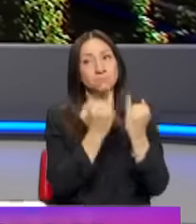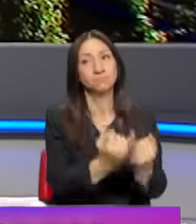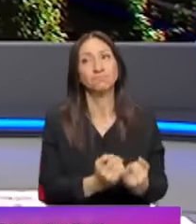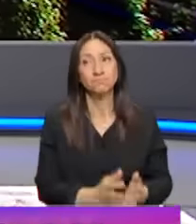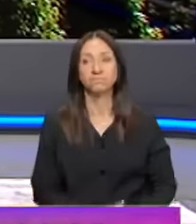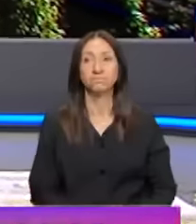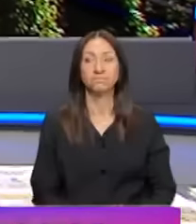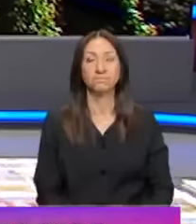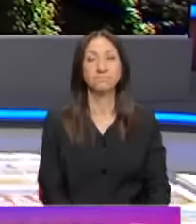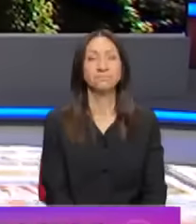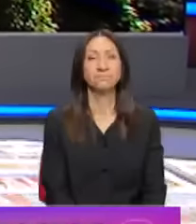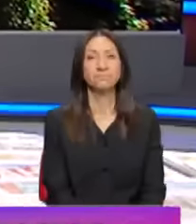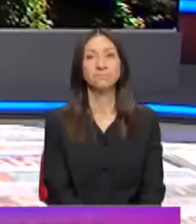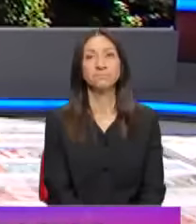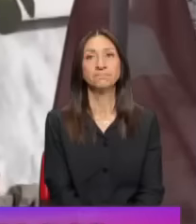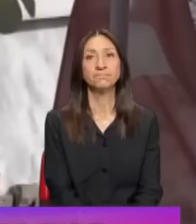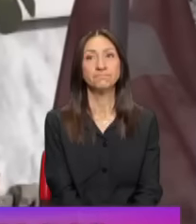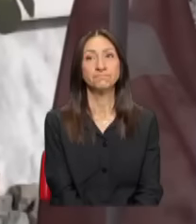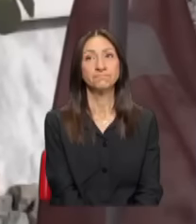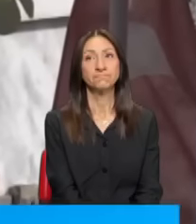koştu.